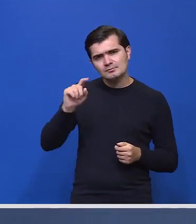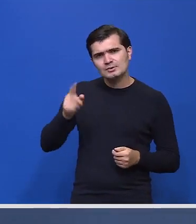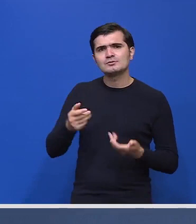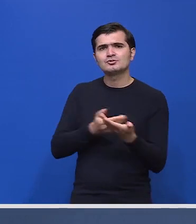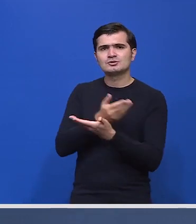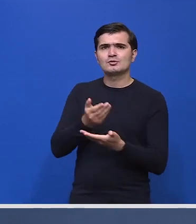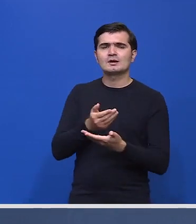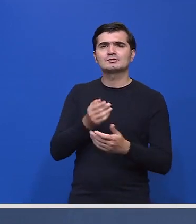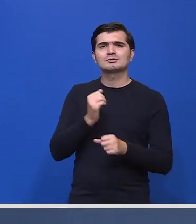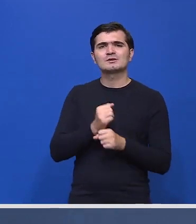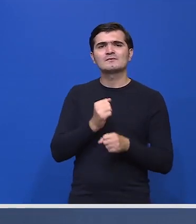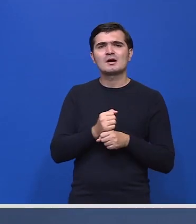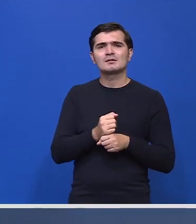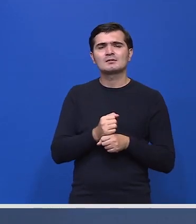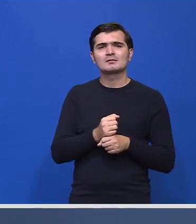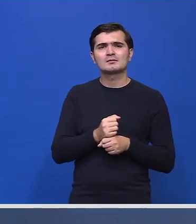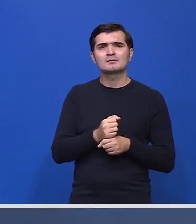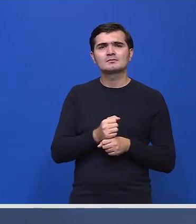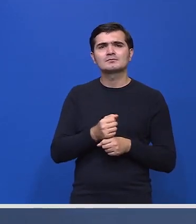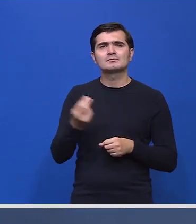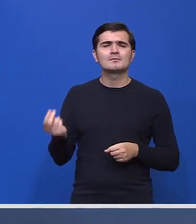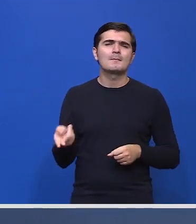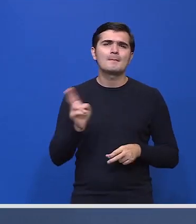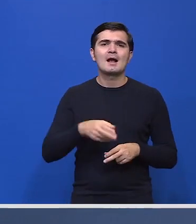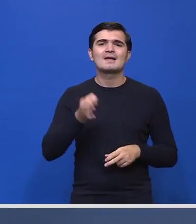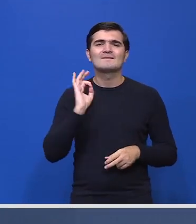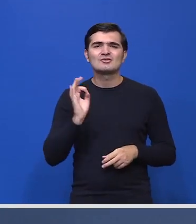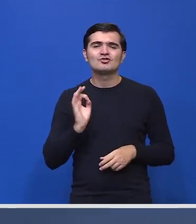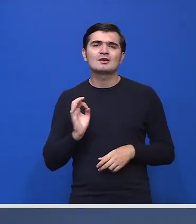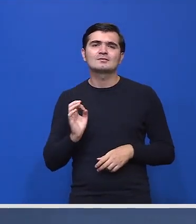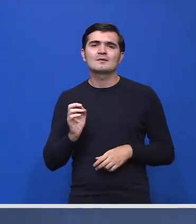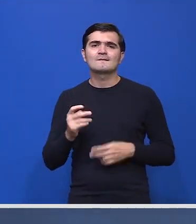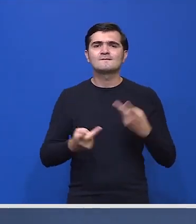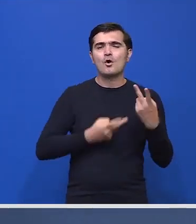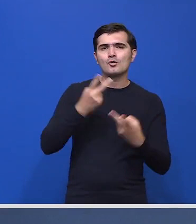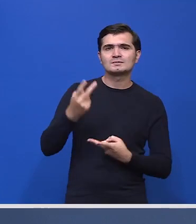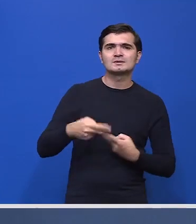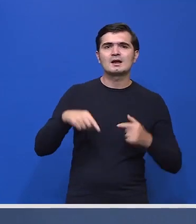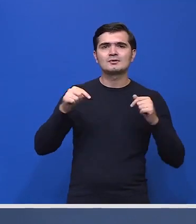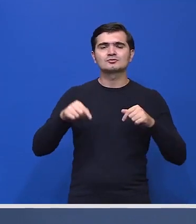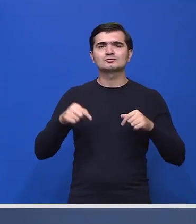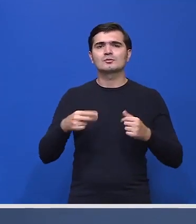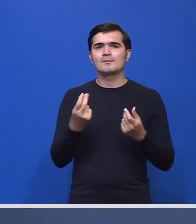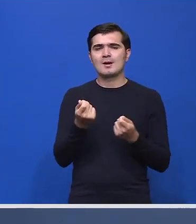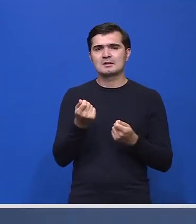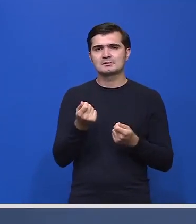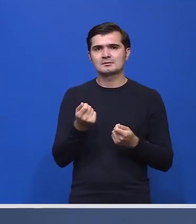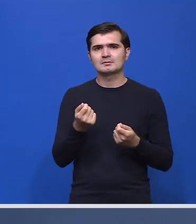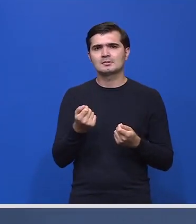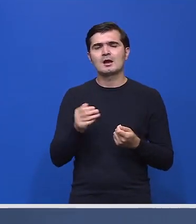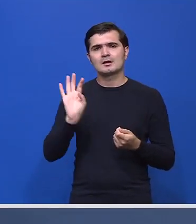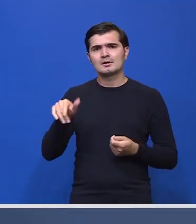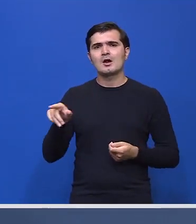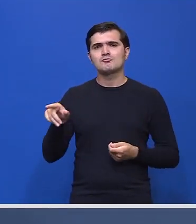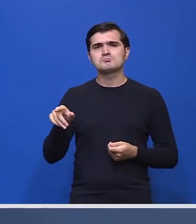gestionează și să facă cât mai eficientă posibil utilizarea banilor pe care îi